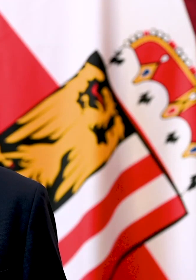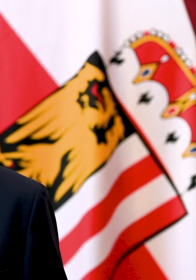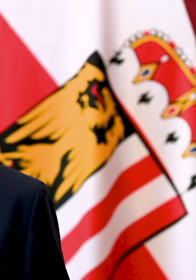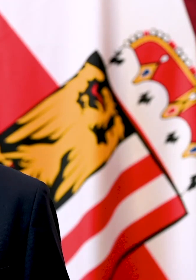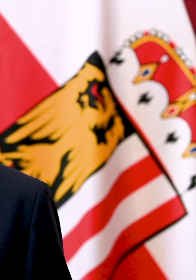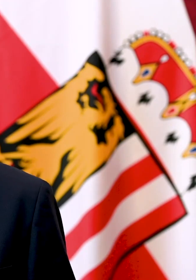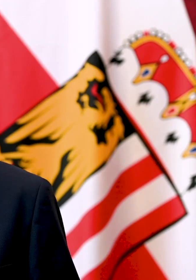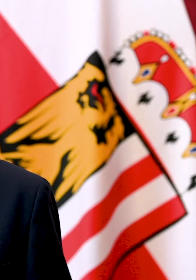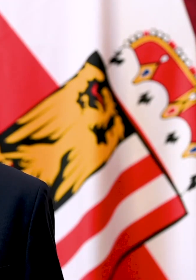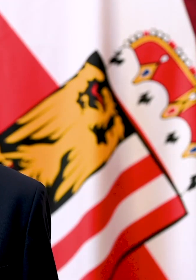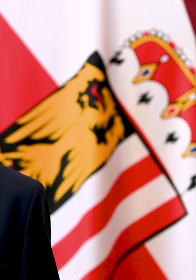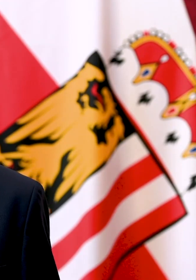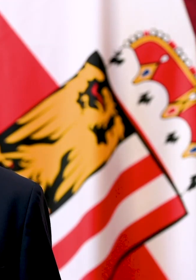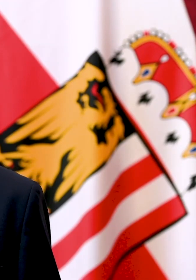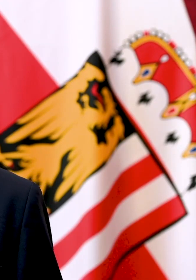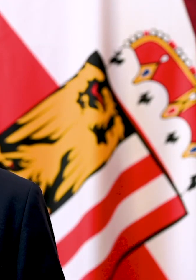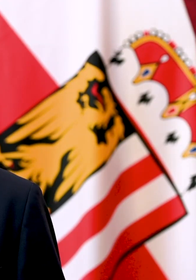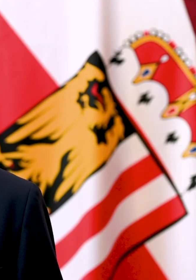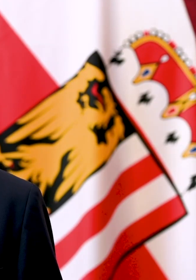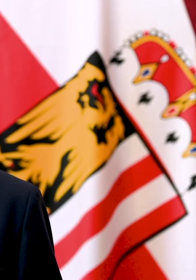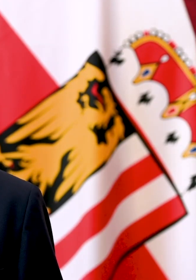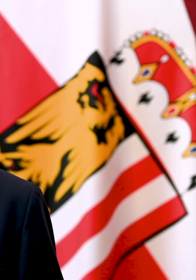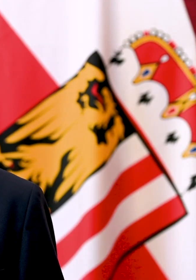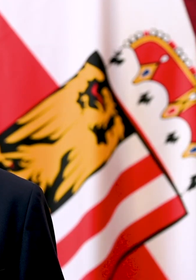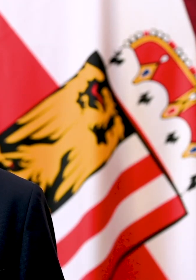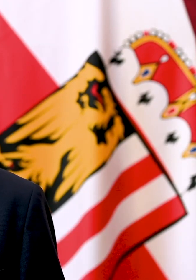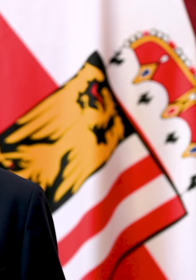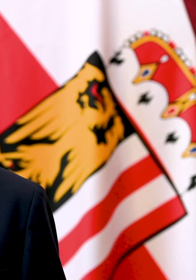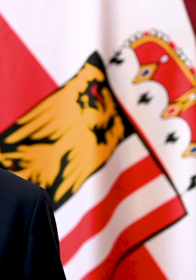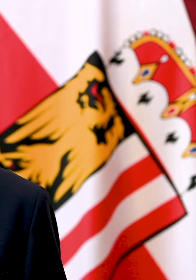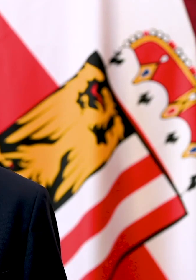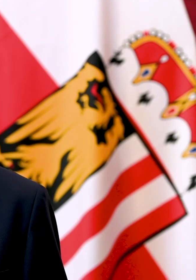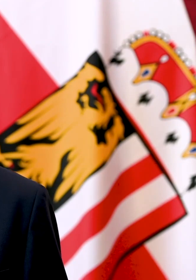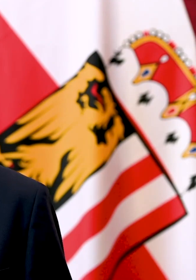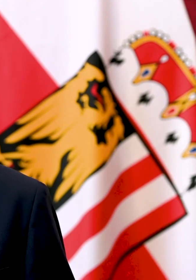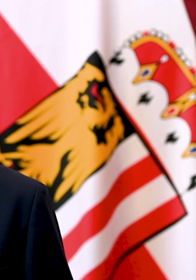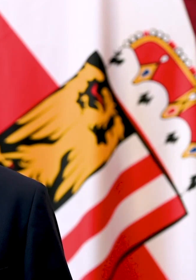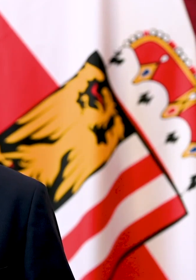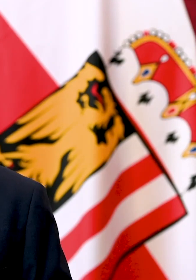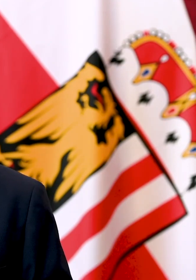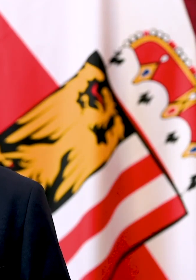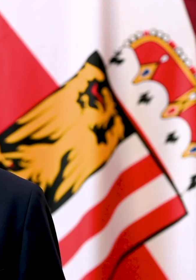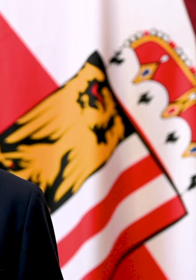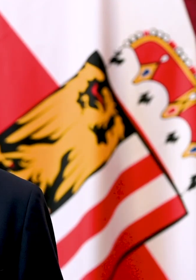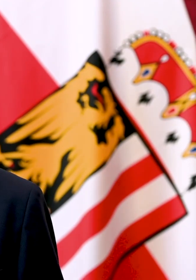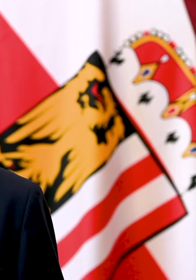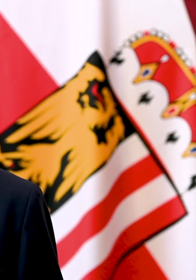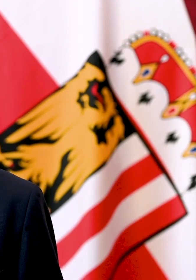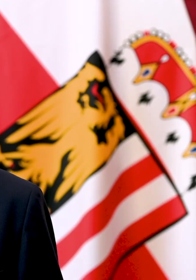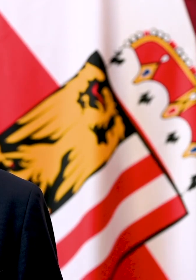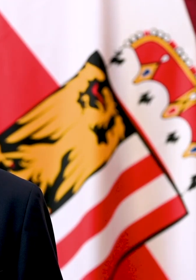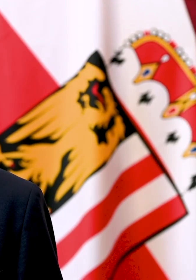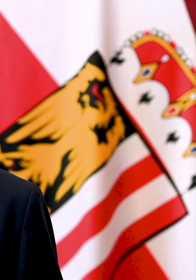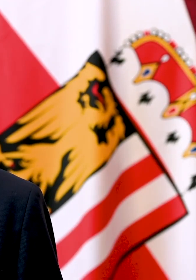Remote Work bis hin zur umfassenden digitalen Transformation. Ebenso wirken große internationale Krisen auf